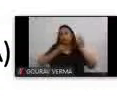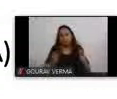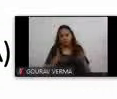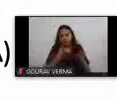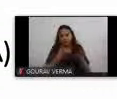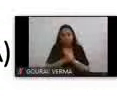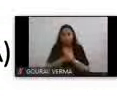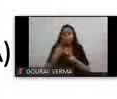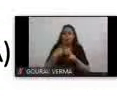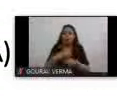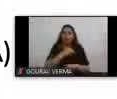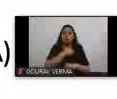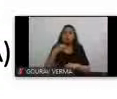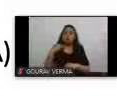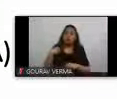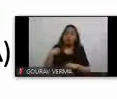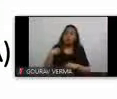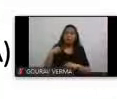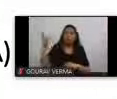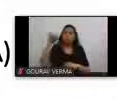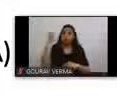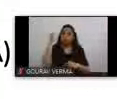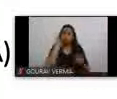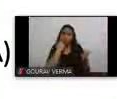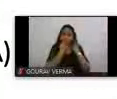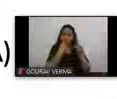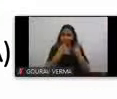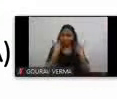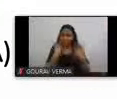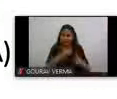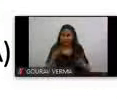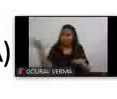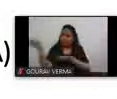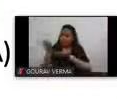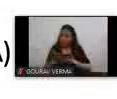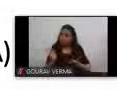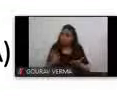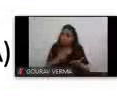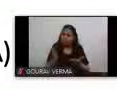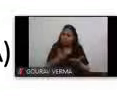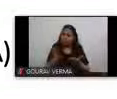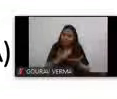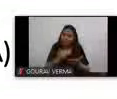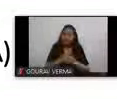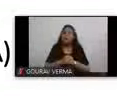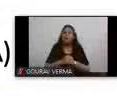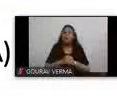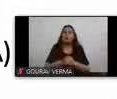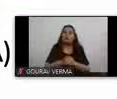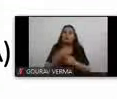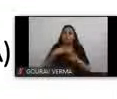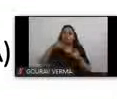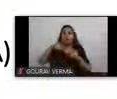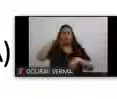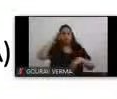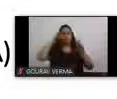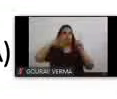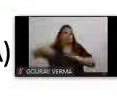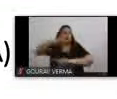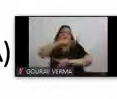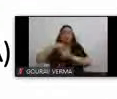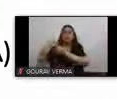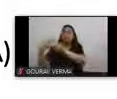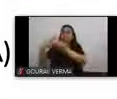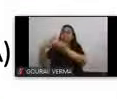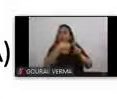findings and identify appropriate learning conditions to address child's needs. मतलब पहले से medical